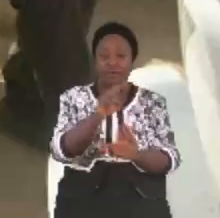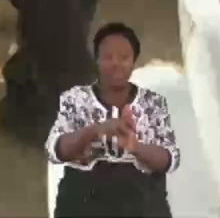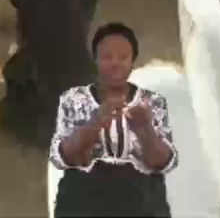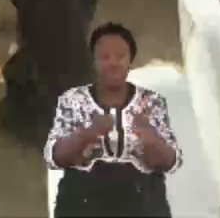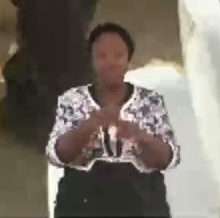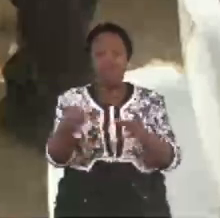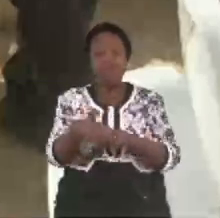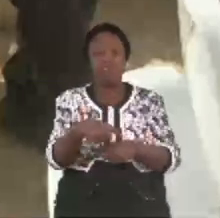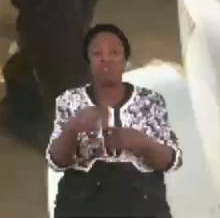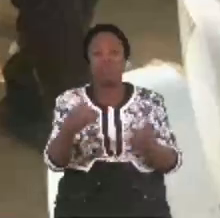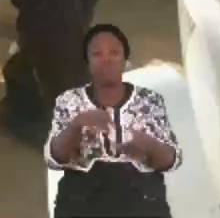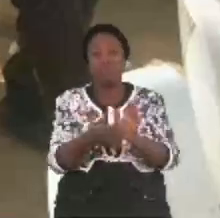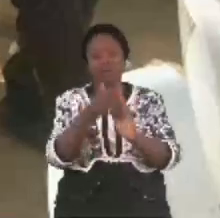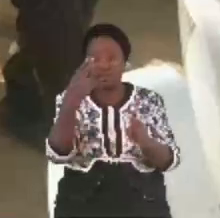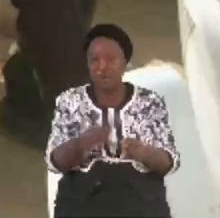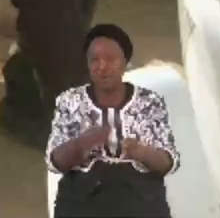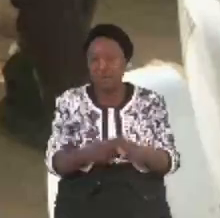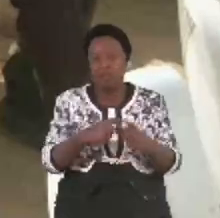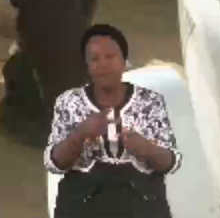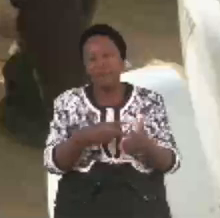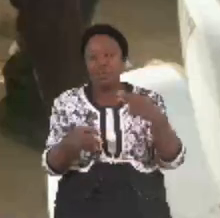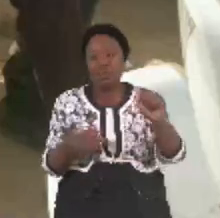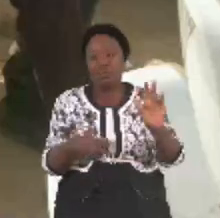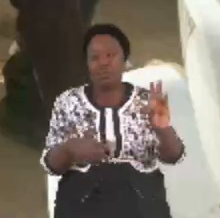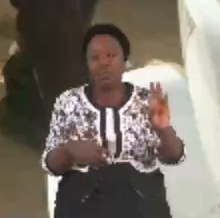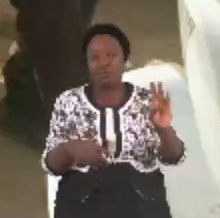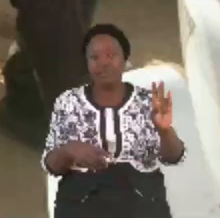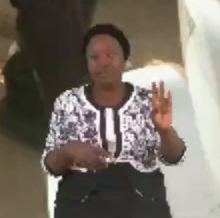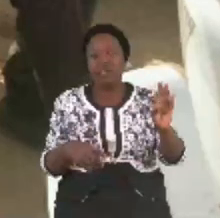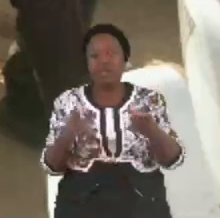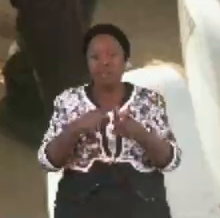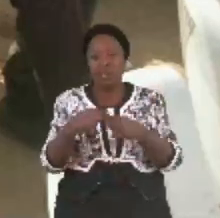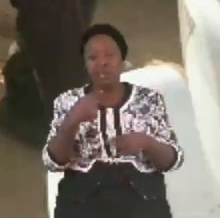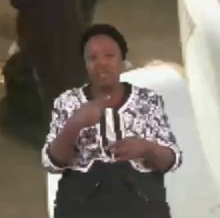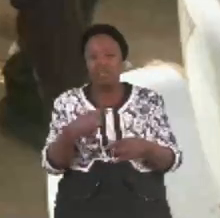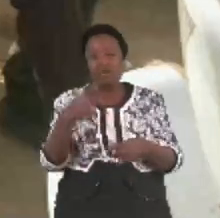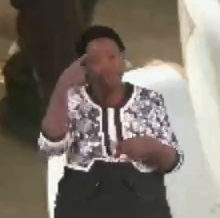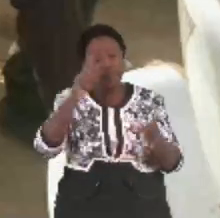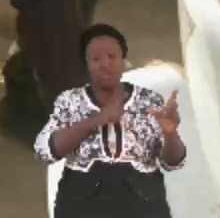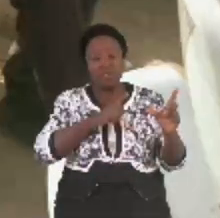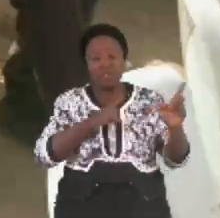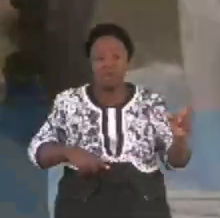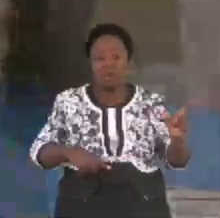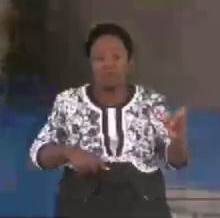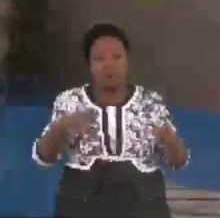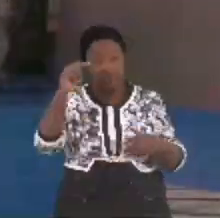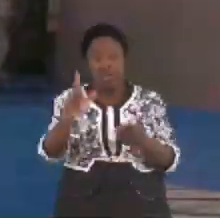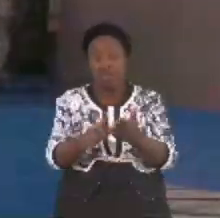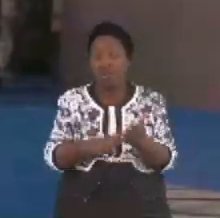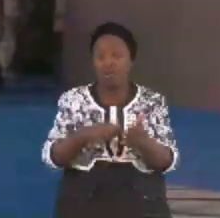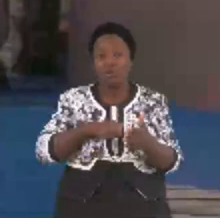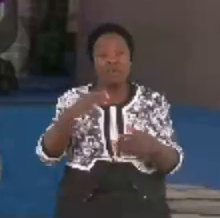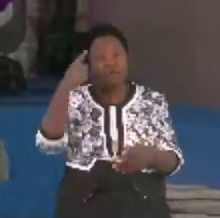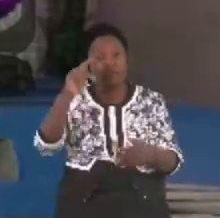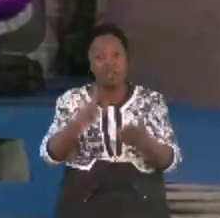nom de Jésus. Verset 17. On dit, car la loi a été donnée par Moïse, et